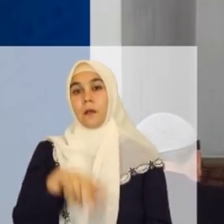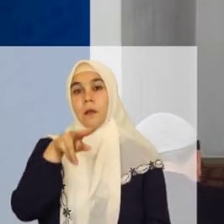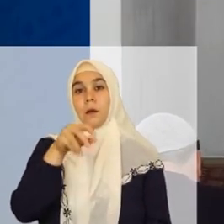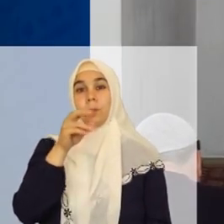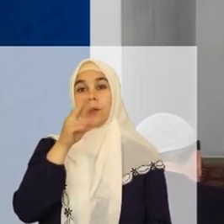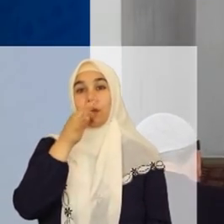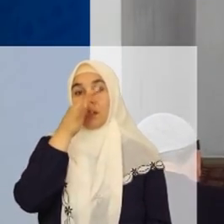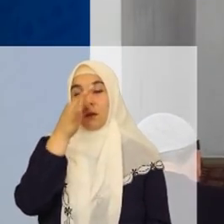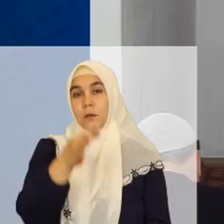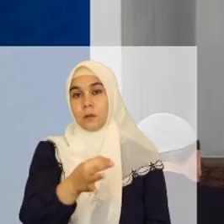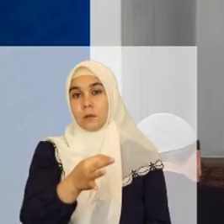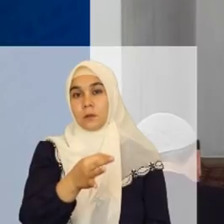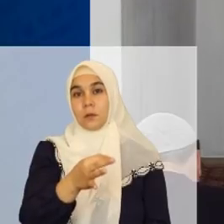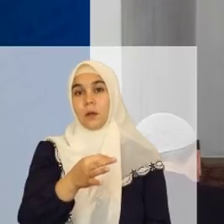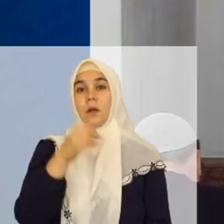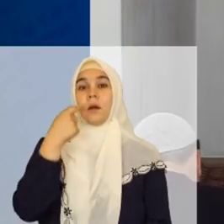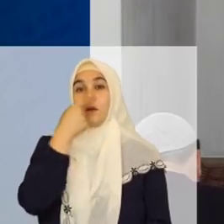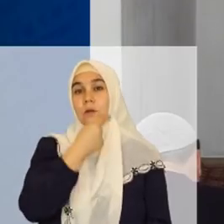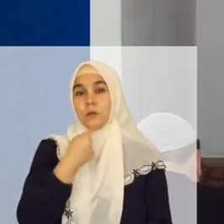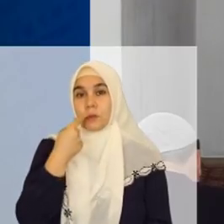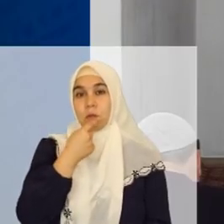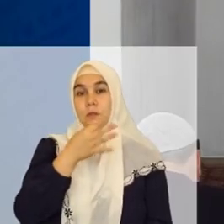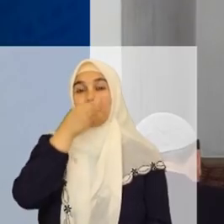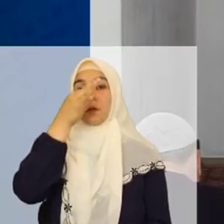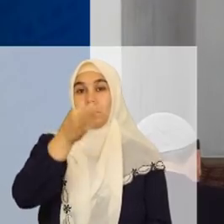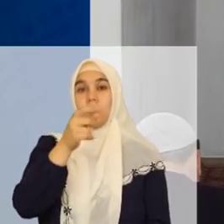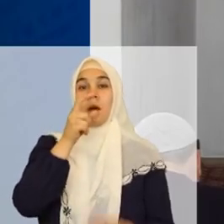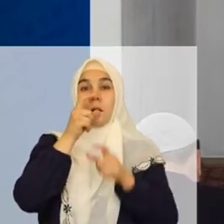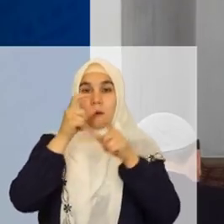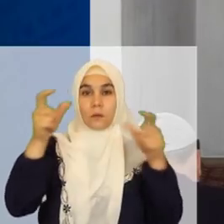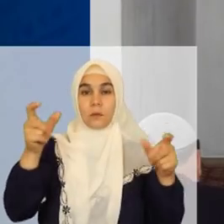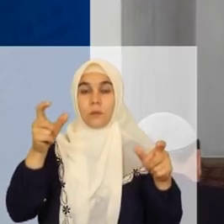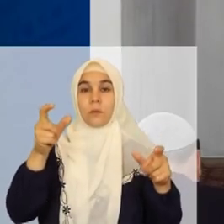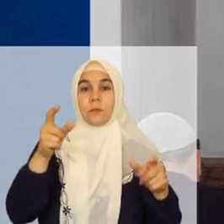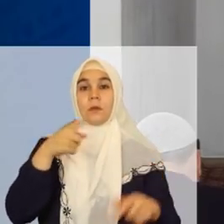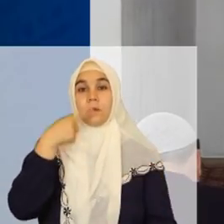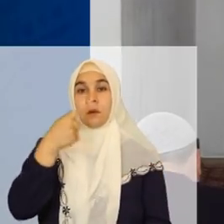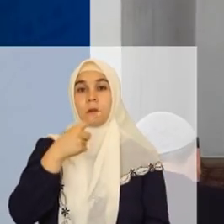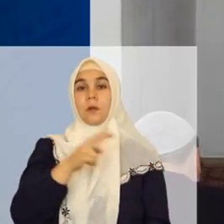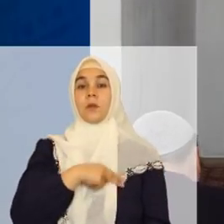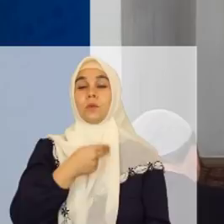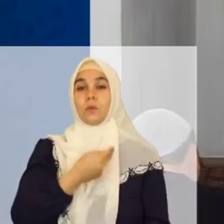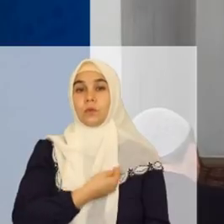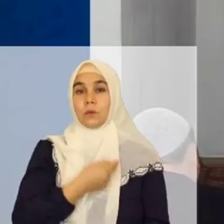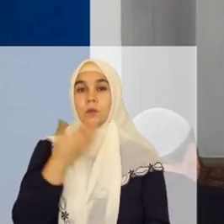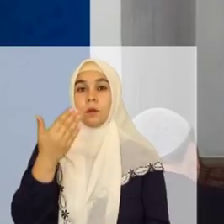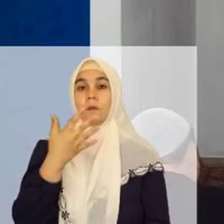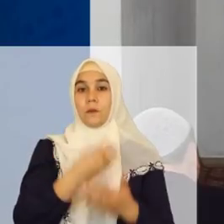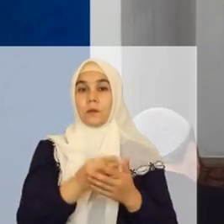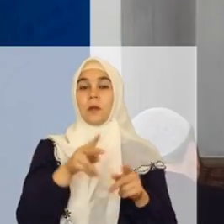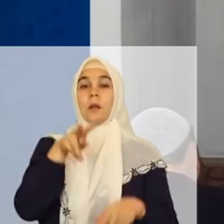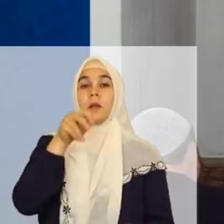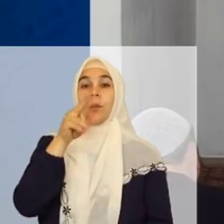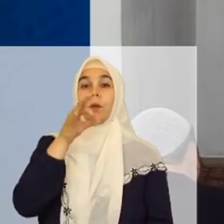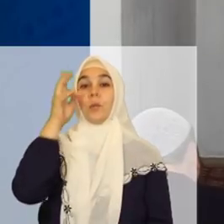Labbaykani aytish og'izda chiqadi, baland ovoz bilan aytiladi, lekin qalbda u